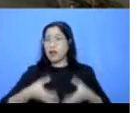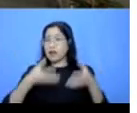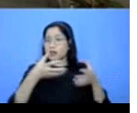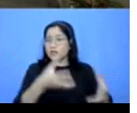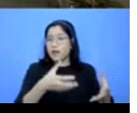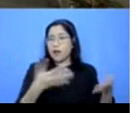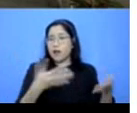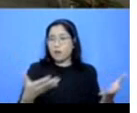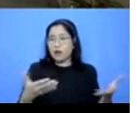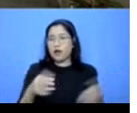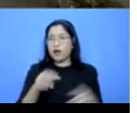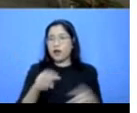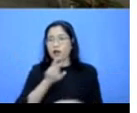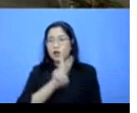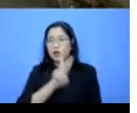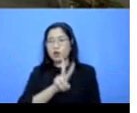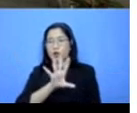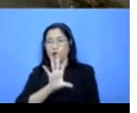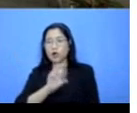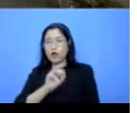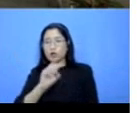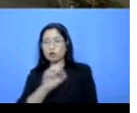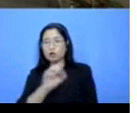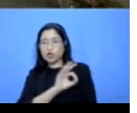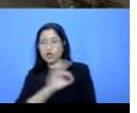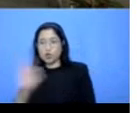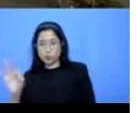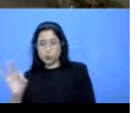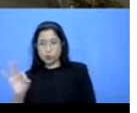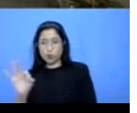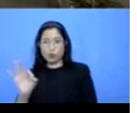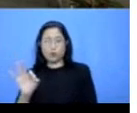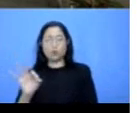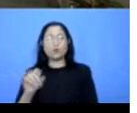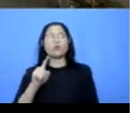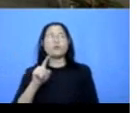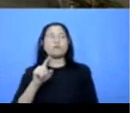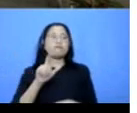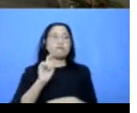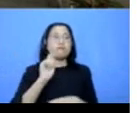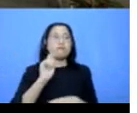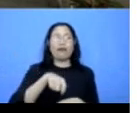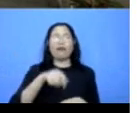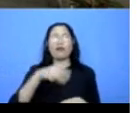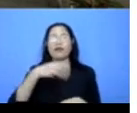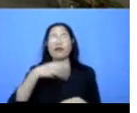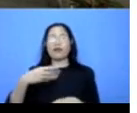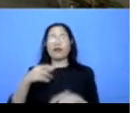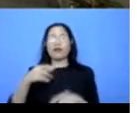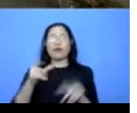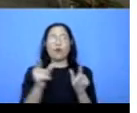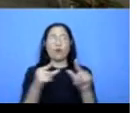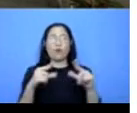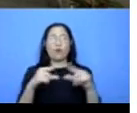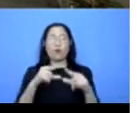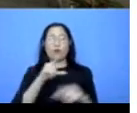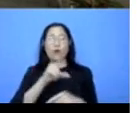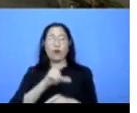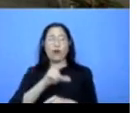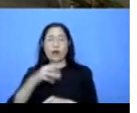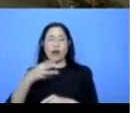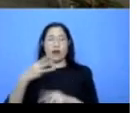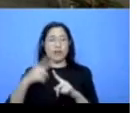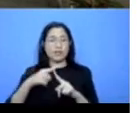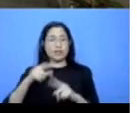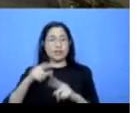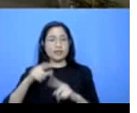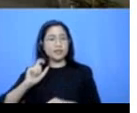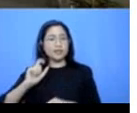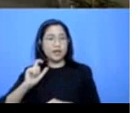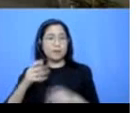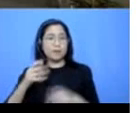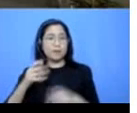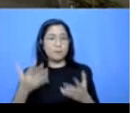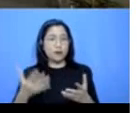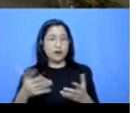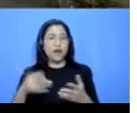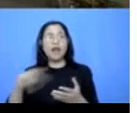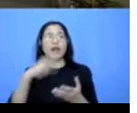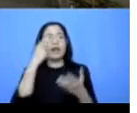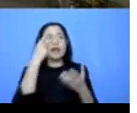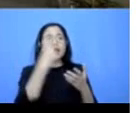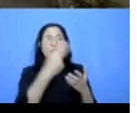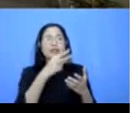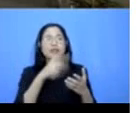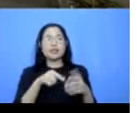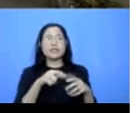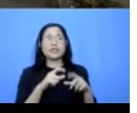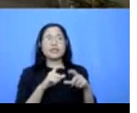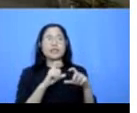bentuk e-wallet, Bapak Ibu. Caranya gampang, jadi sekarang Bapak dan Ibu lihat di YouTube chat Bapak Ibu. Jadi kalau